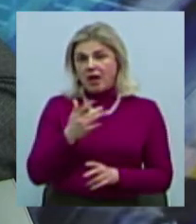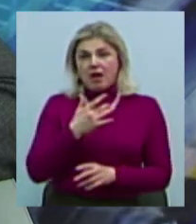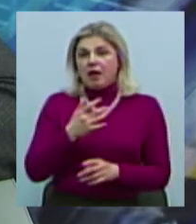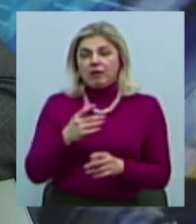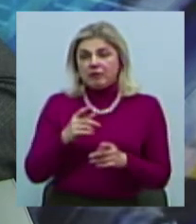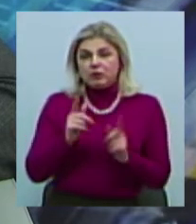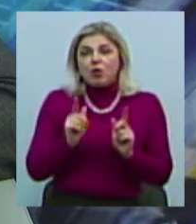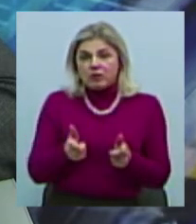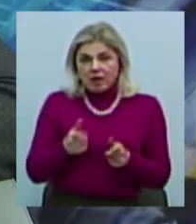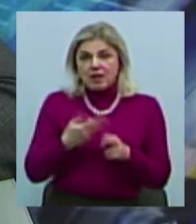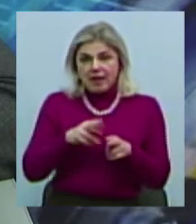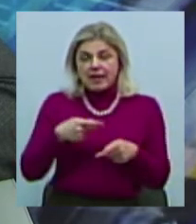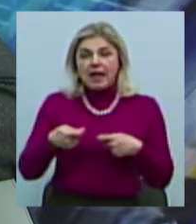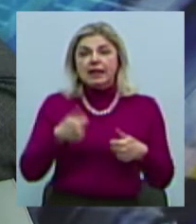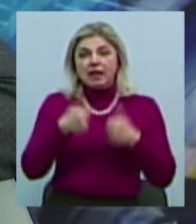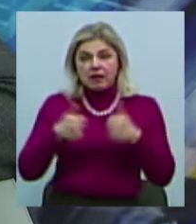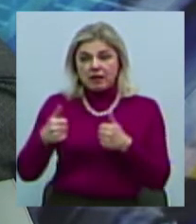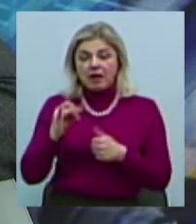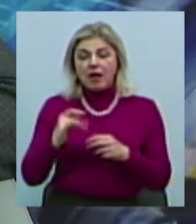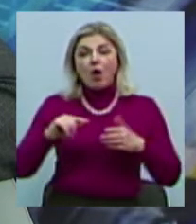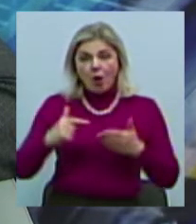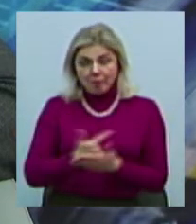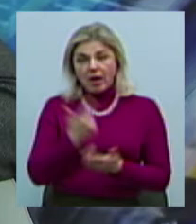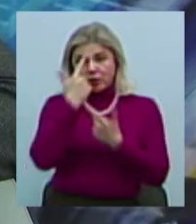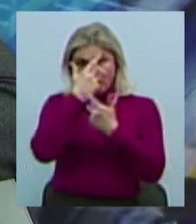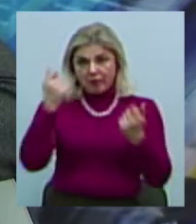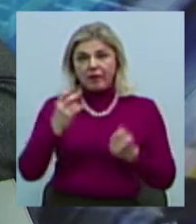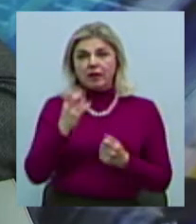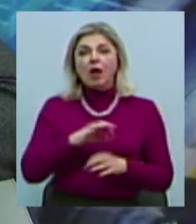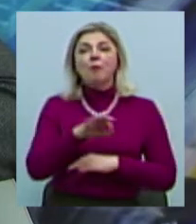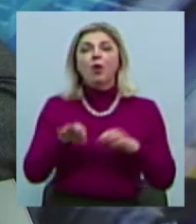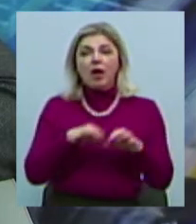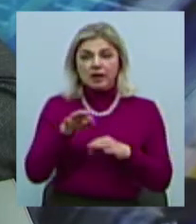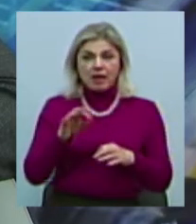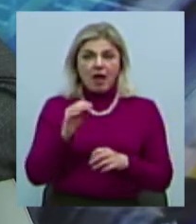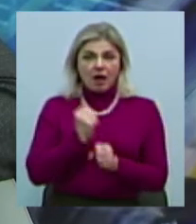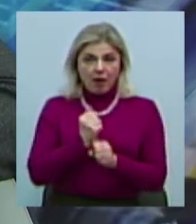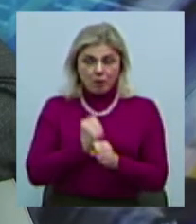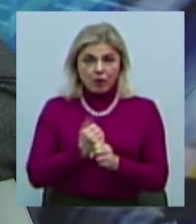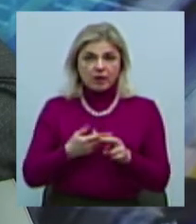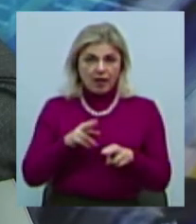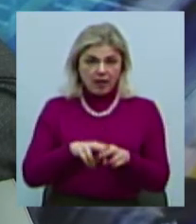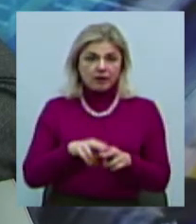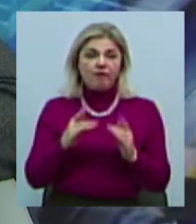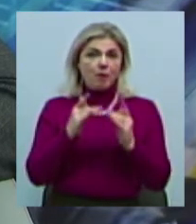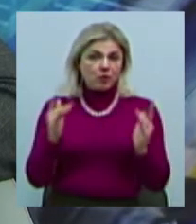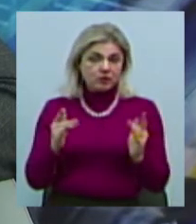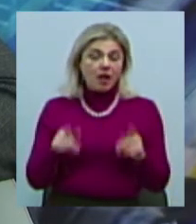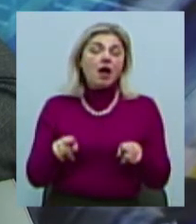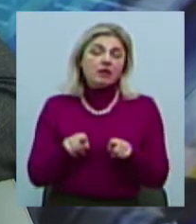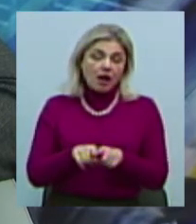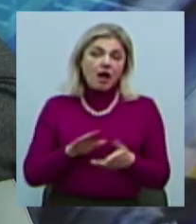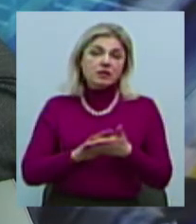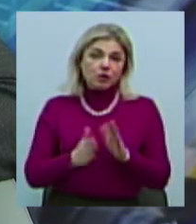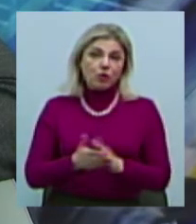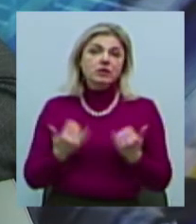буквально там на прошлой неделе объявили опять тендер на проектные работы по ремонту данного моста. Угу. Вот такая ситуация на сегодняшний день.